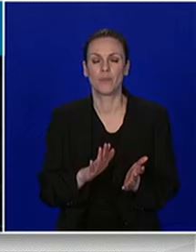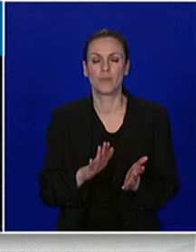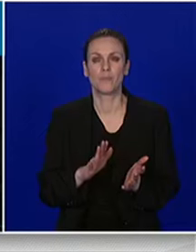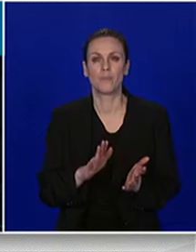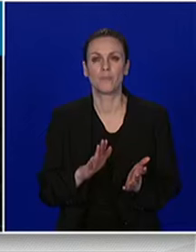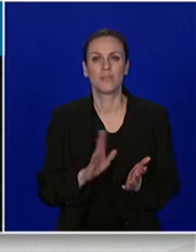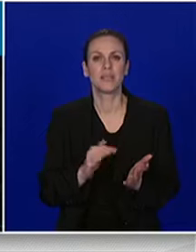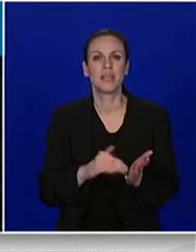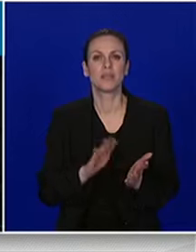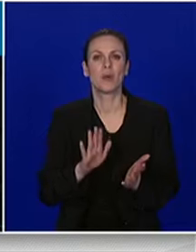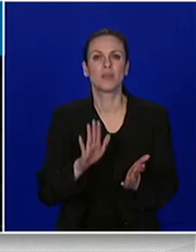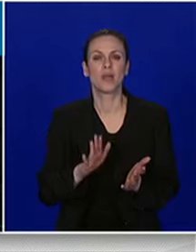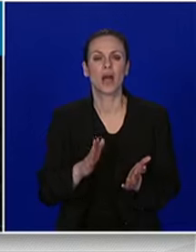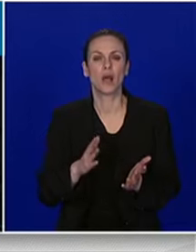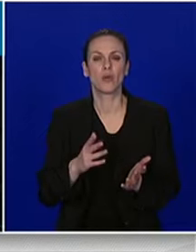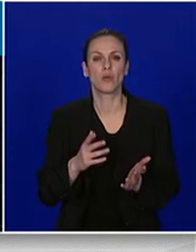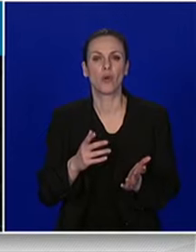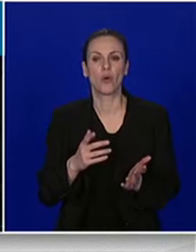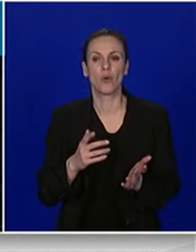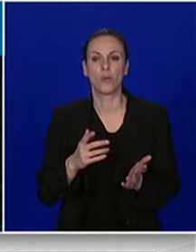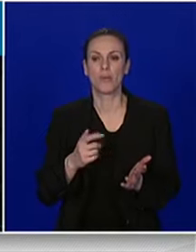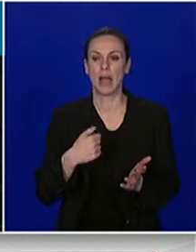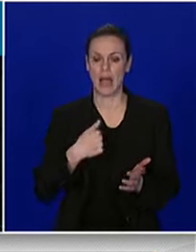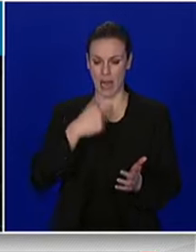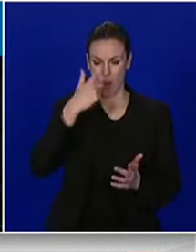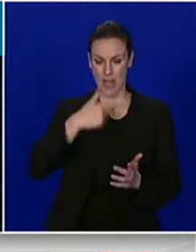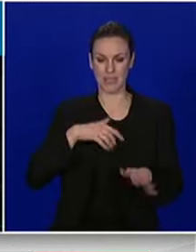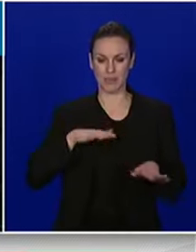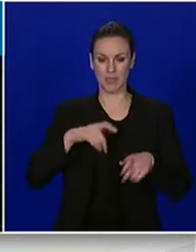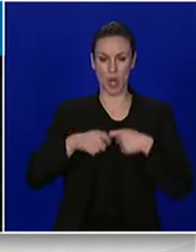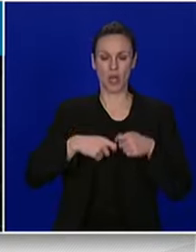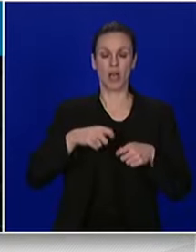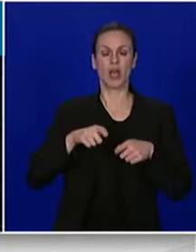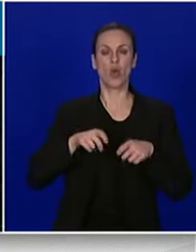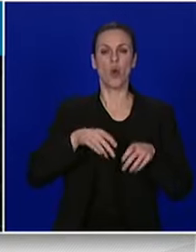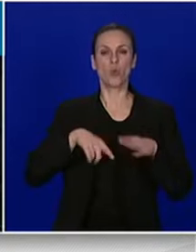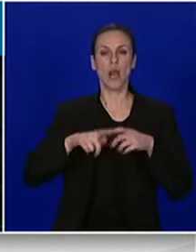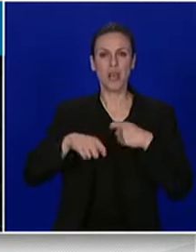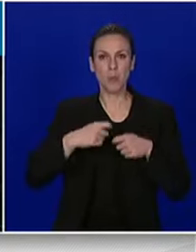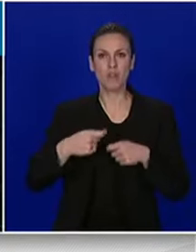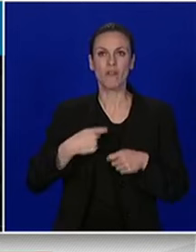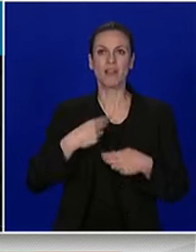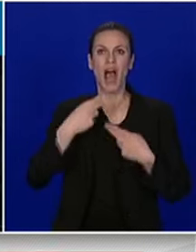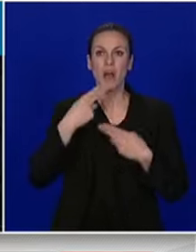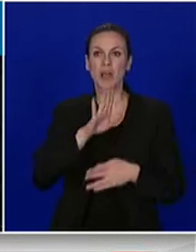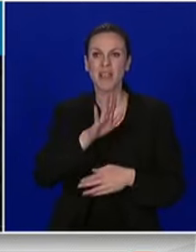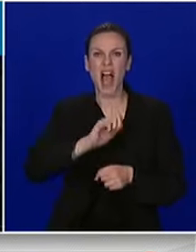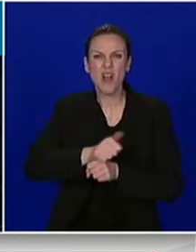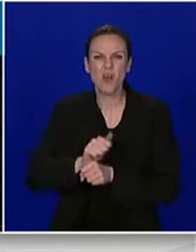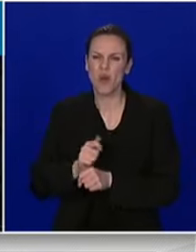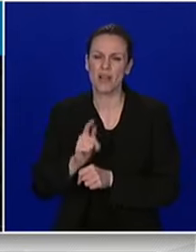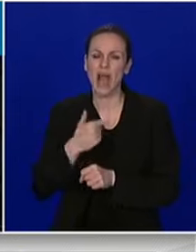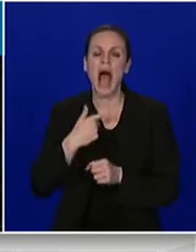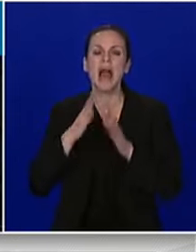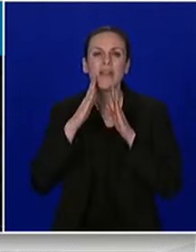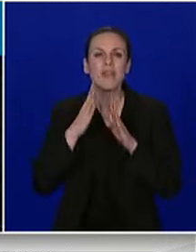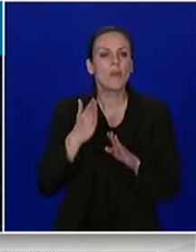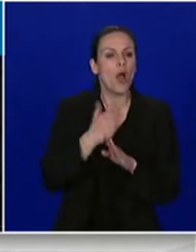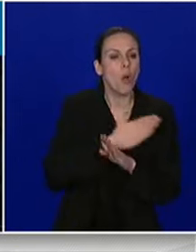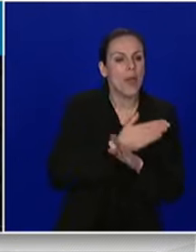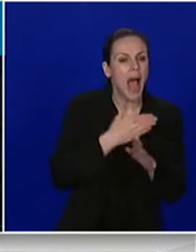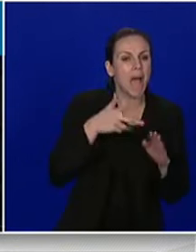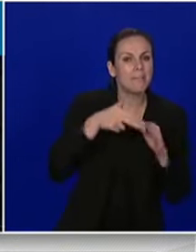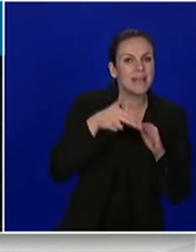u prvu ruku čuti od ministra unutarnjih poslova, ali ja stvarno vjerujem u preventivu, pogotovo u jednoj krizi